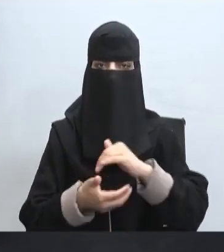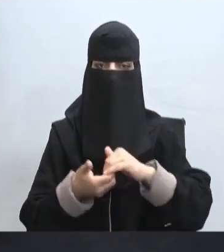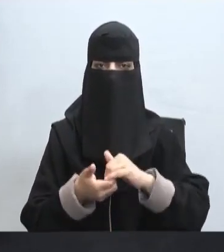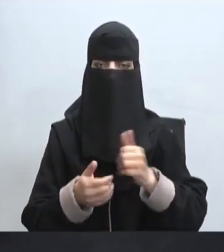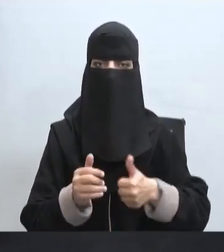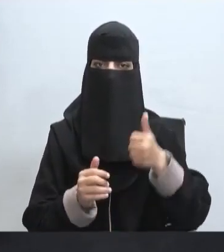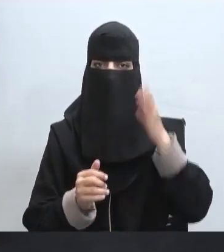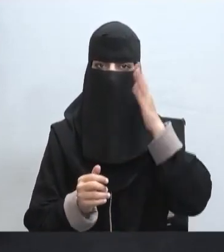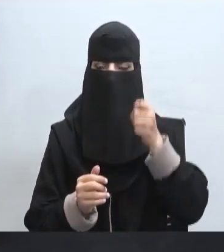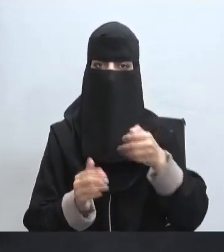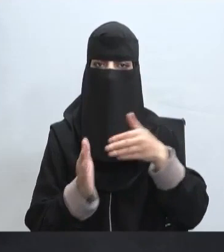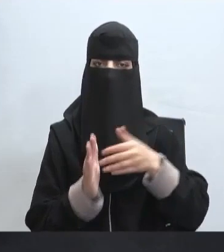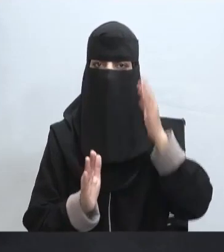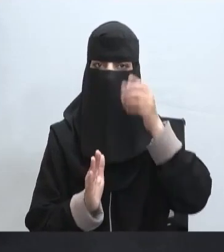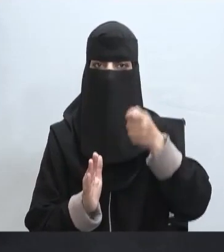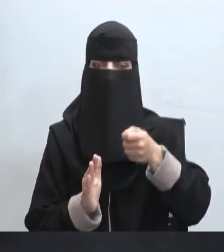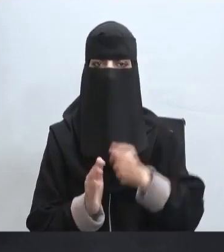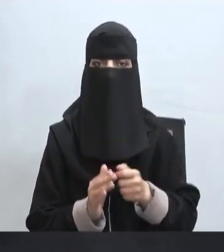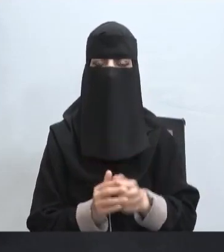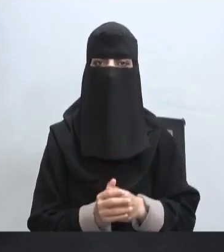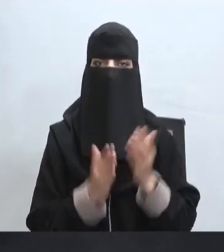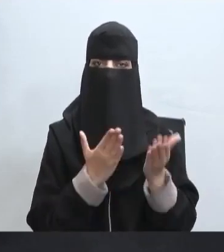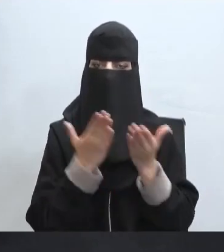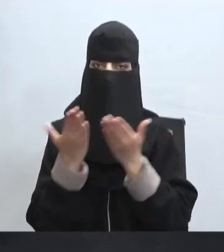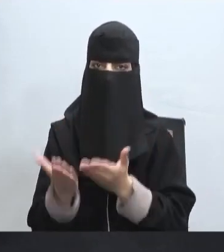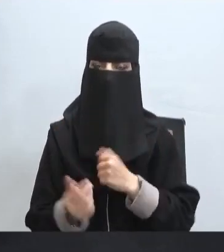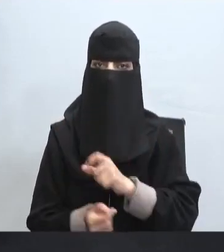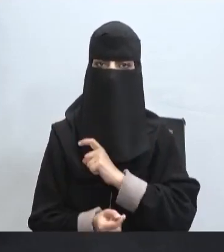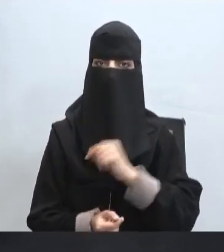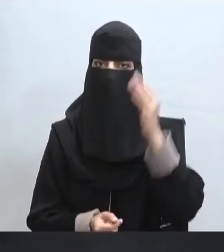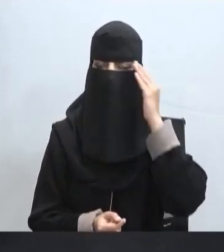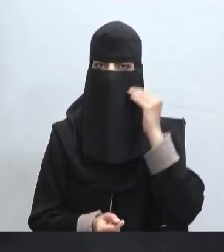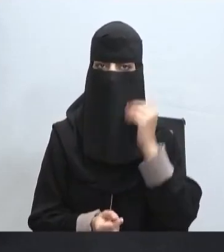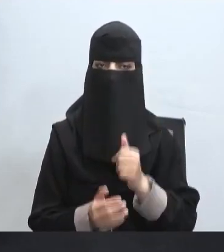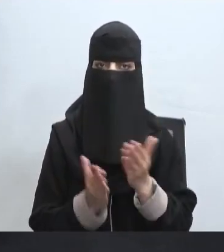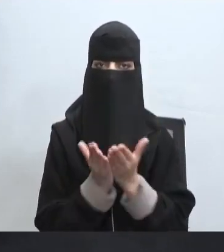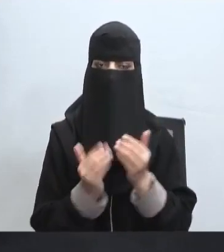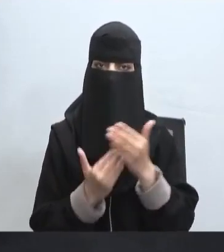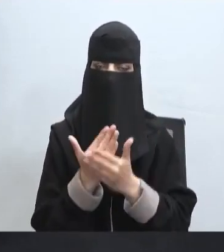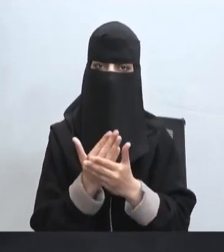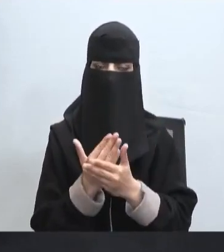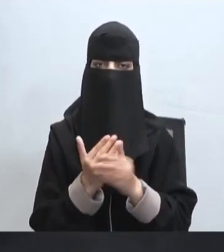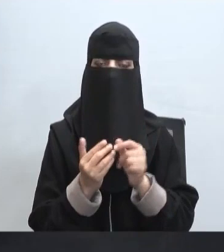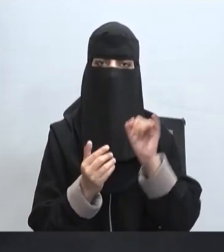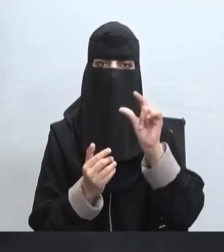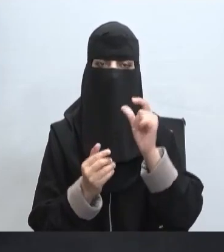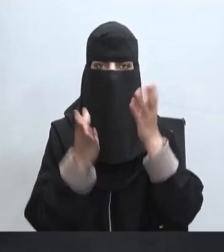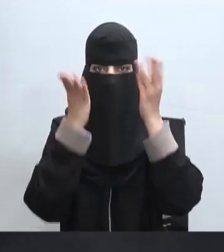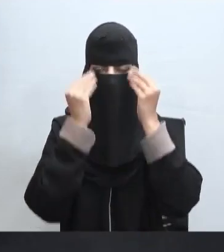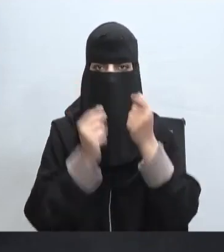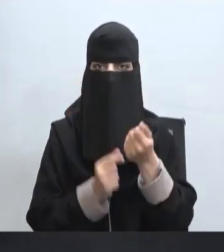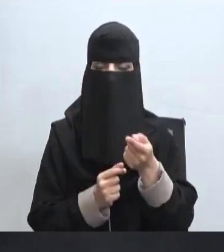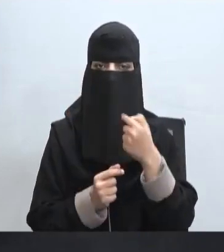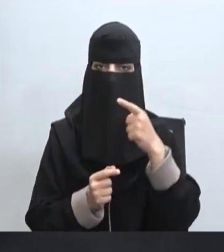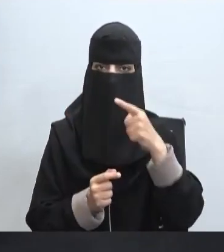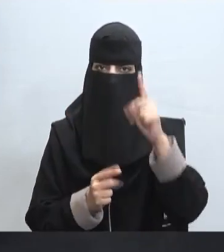اله افضل الصلاه وازكى السلام اما بعد اهلا وسهلا بكم اعزائي الطلاب والطالبات في درس جديد من ماده المعرفه الماليه